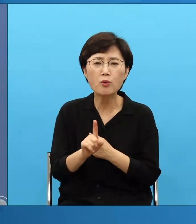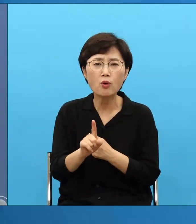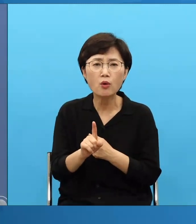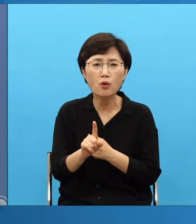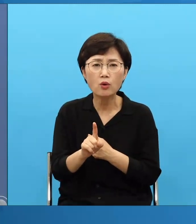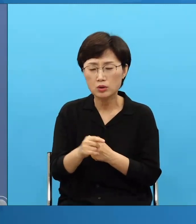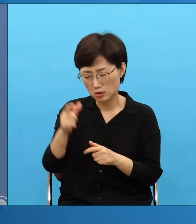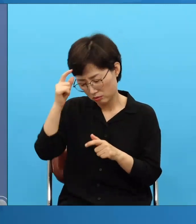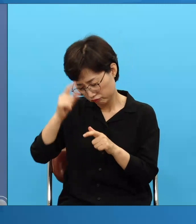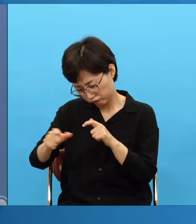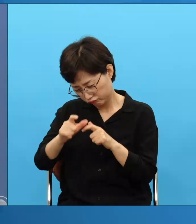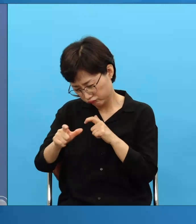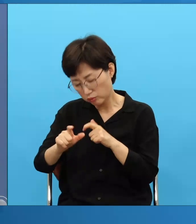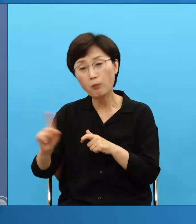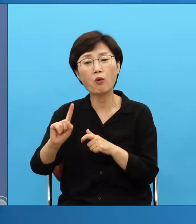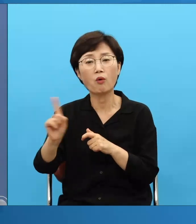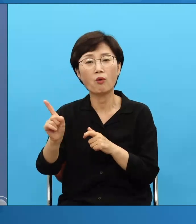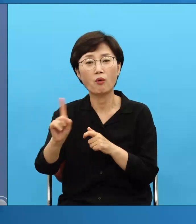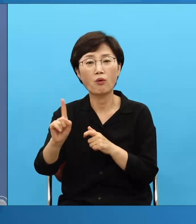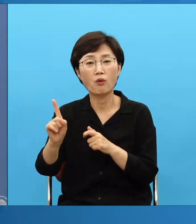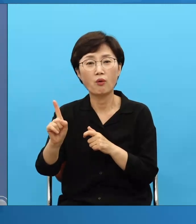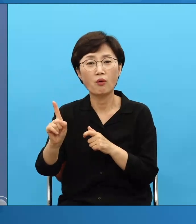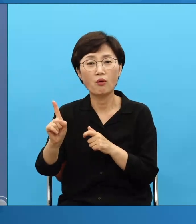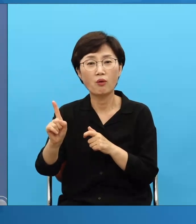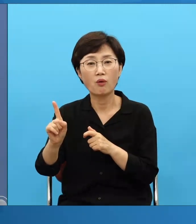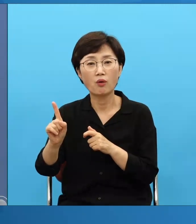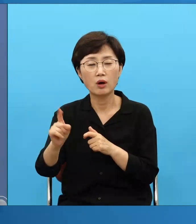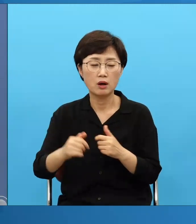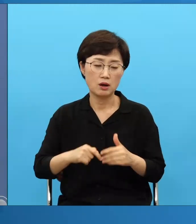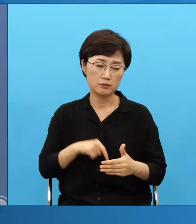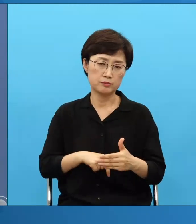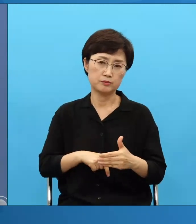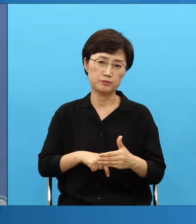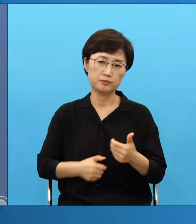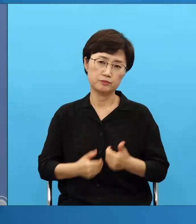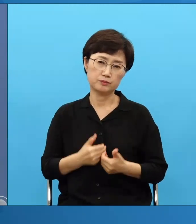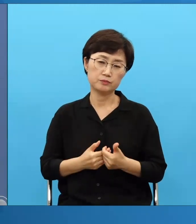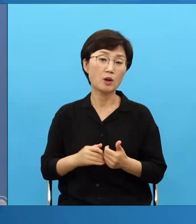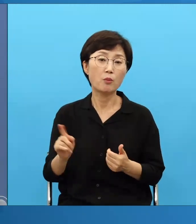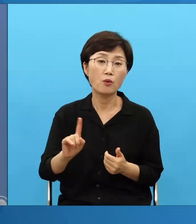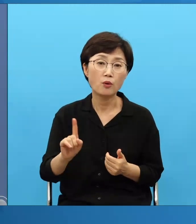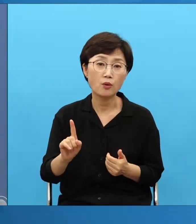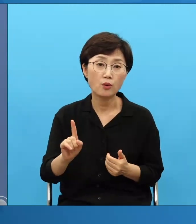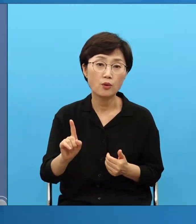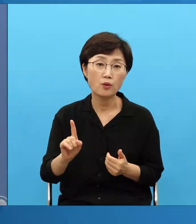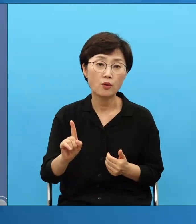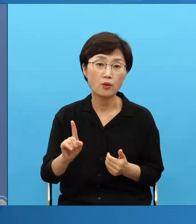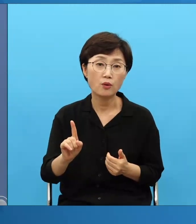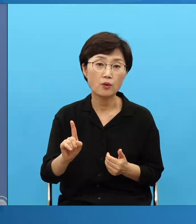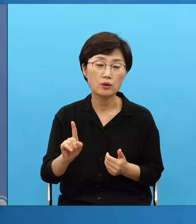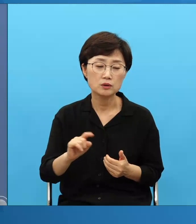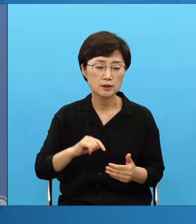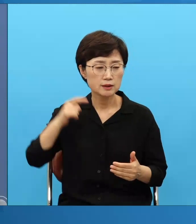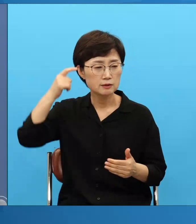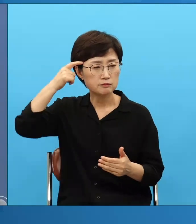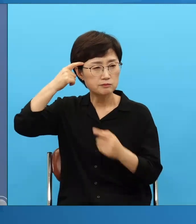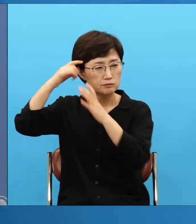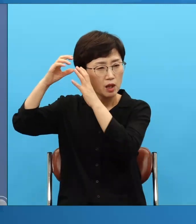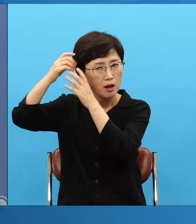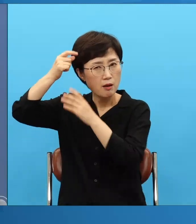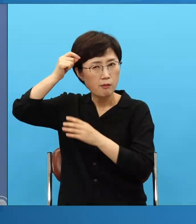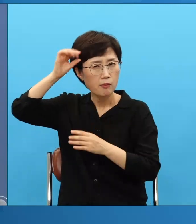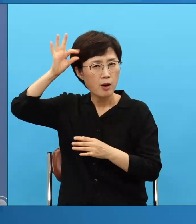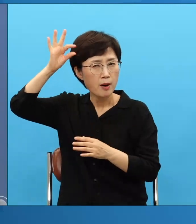뭘로 고민하고 계십니까? And what are you so full of conflict with? 무엇으로 갈등하고 있습니까? And with what are you worried about? 무엇이 여러분의 생각을 차지하고 있습니까? And